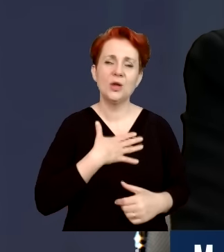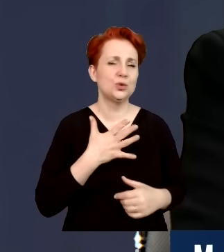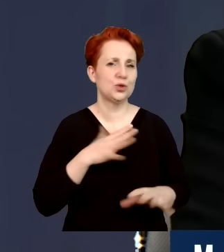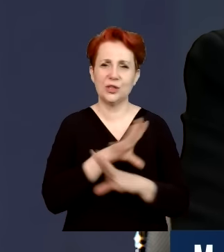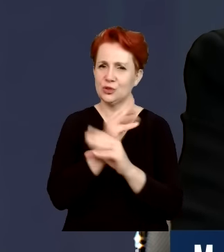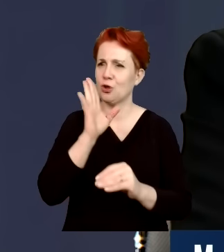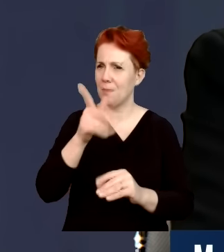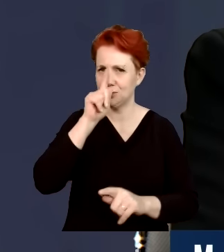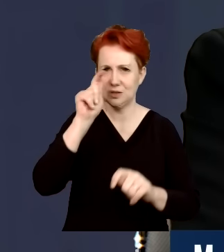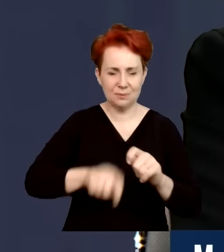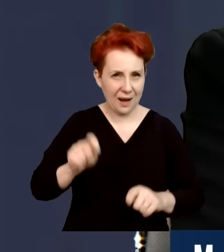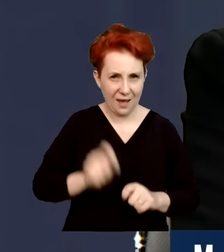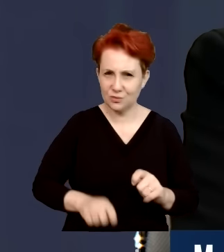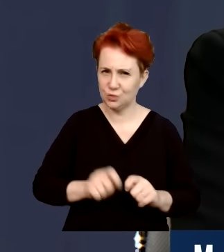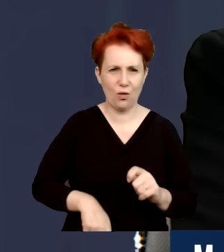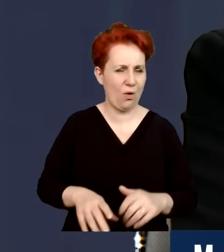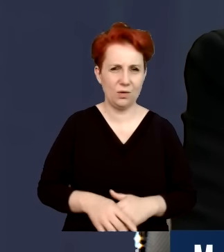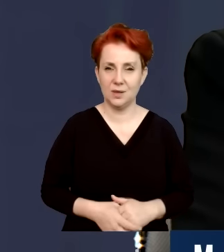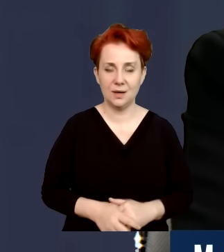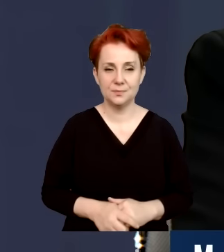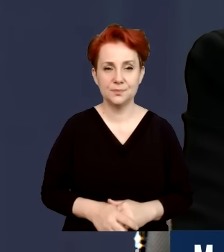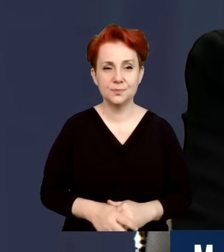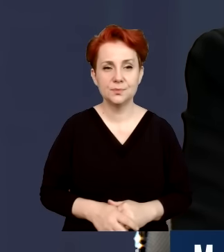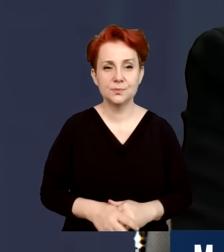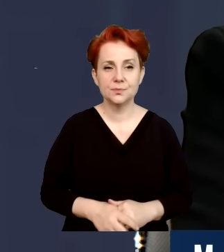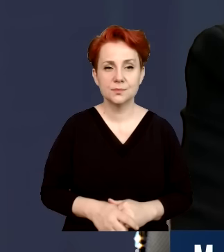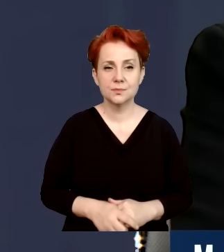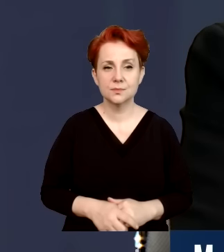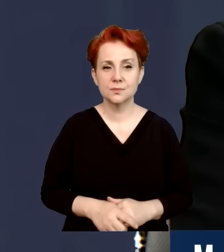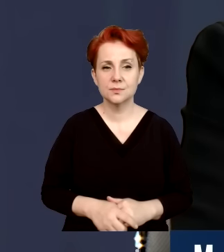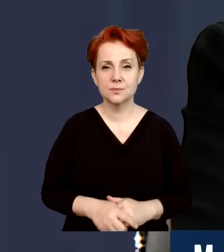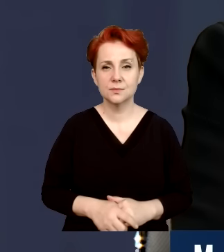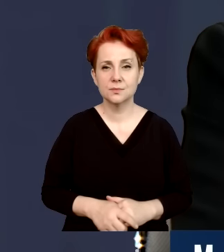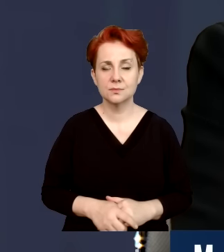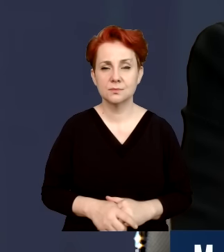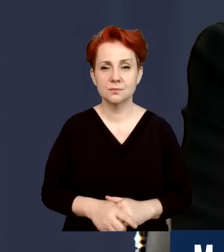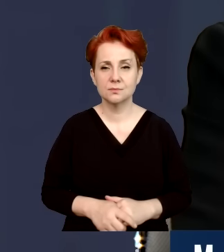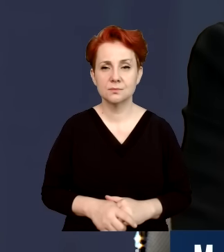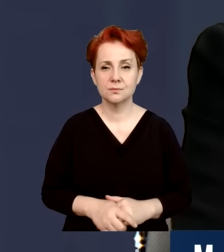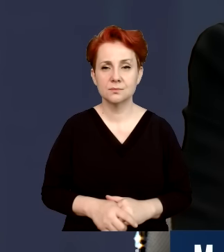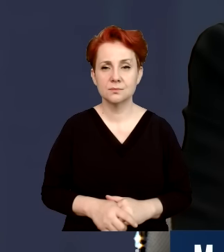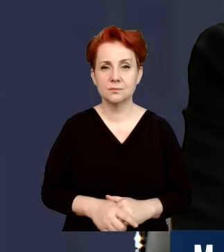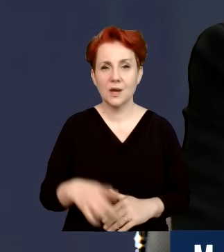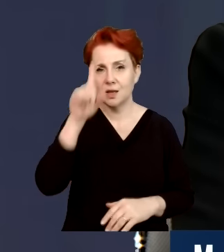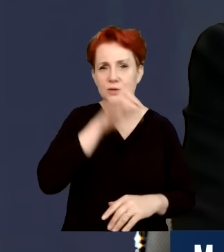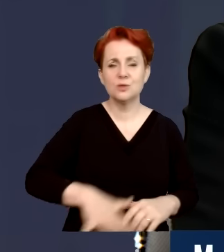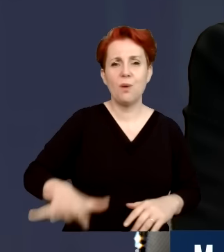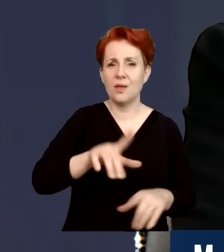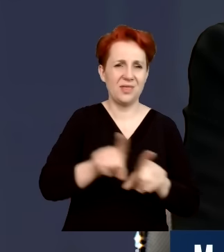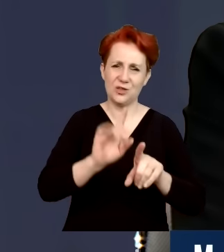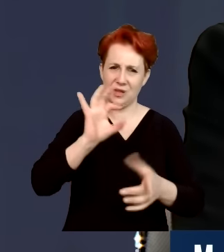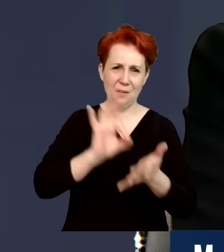no bo to na pewno nie w tym zakresie akurat absolutnie ani my, ani społeczeństwo na pewno też tego nie popiera. No, po